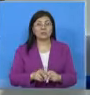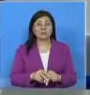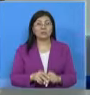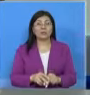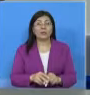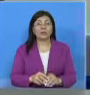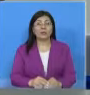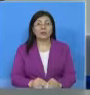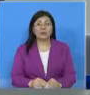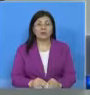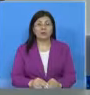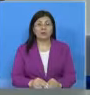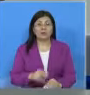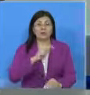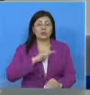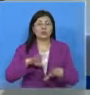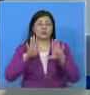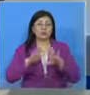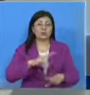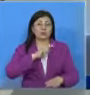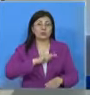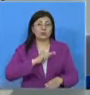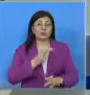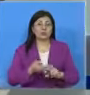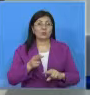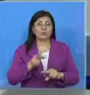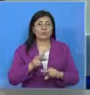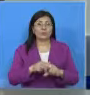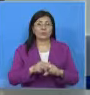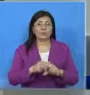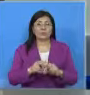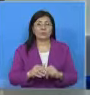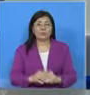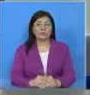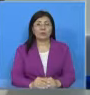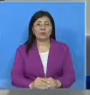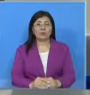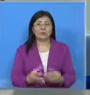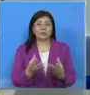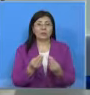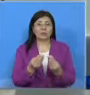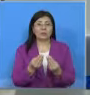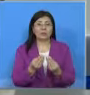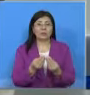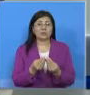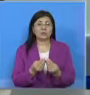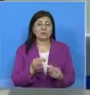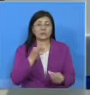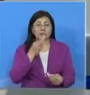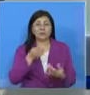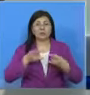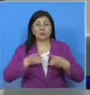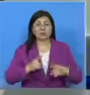зиянды жұмыс орындарында жұмыс істеу аналардың. Тағы шала туылы нәрестелерінің